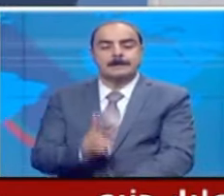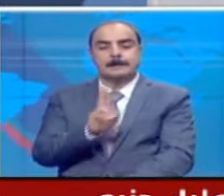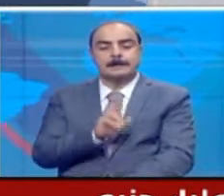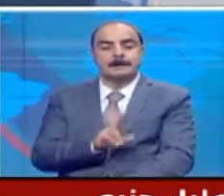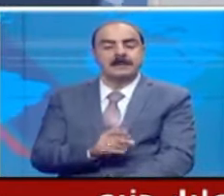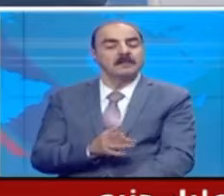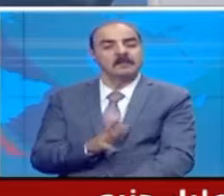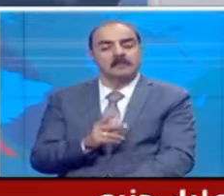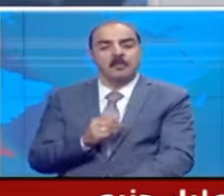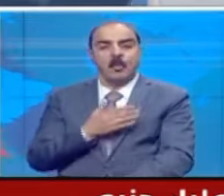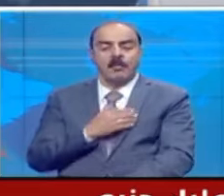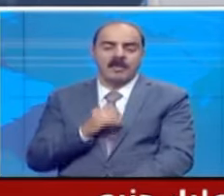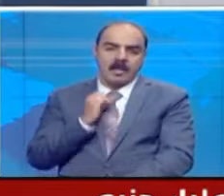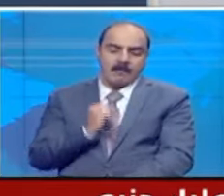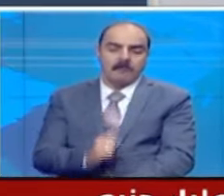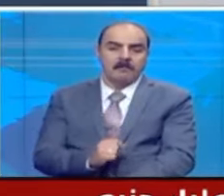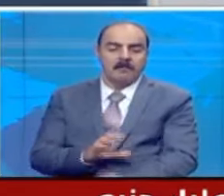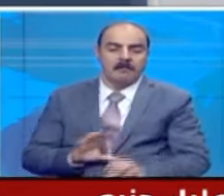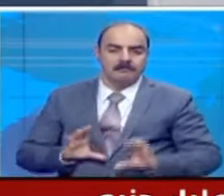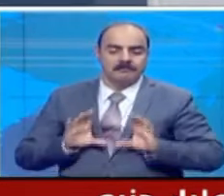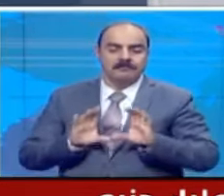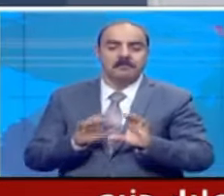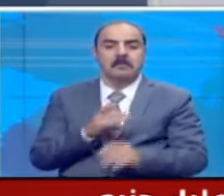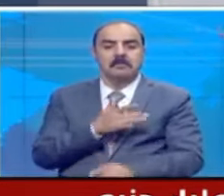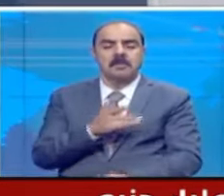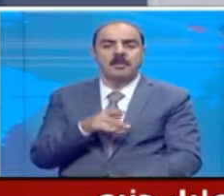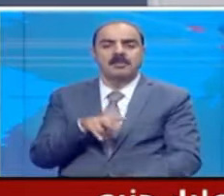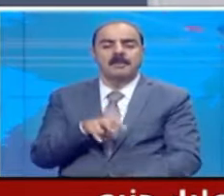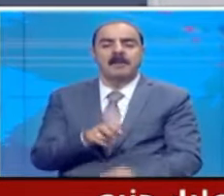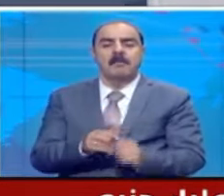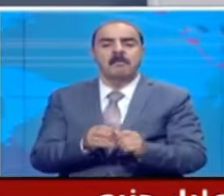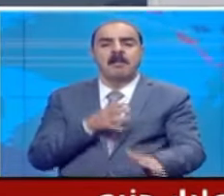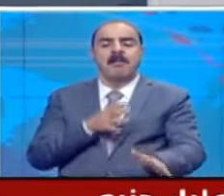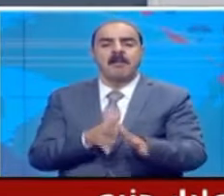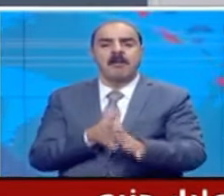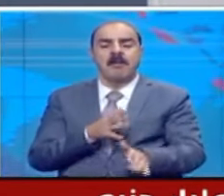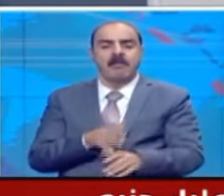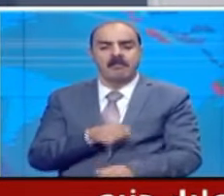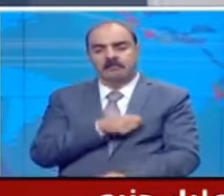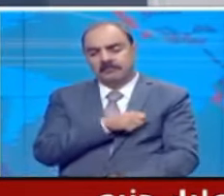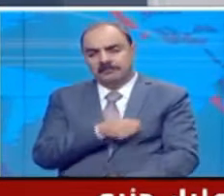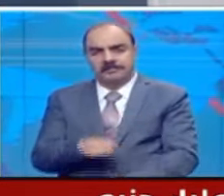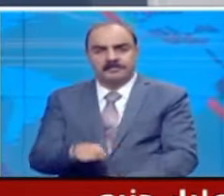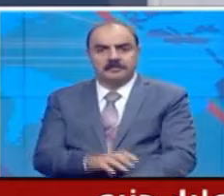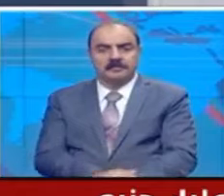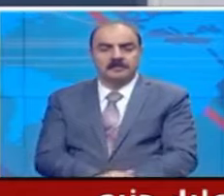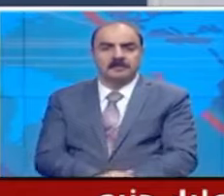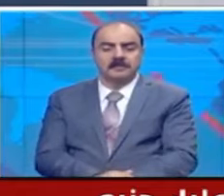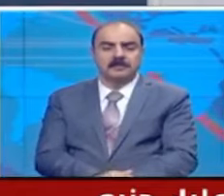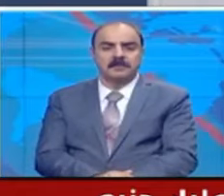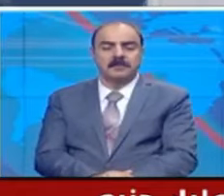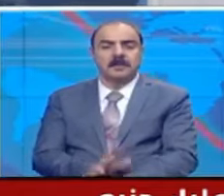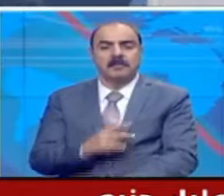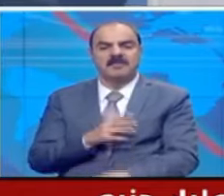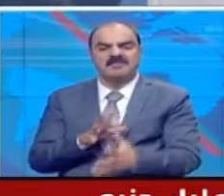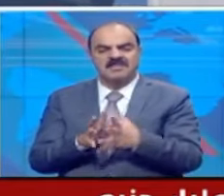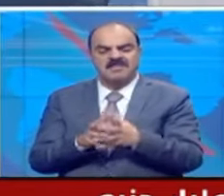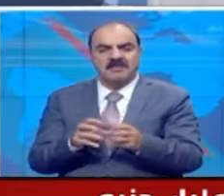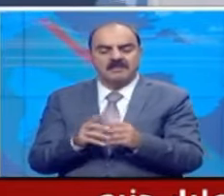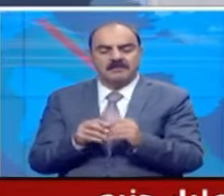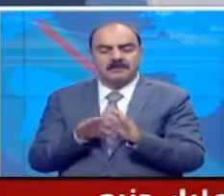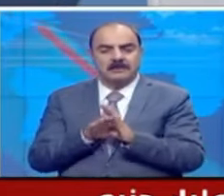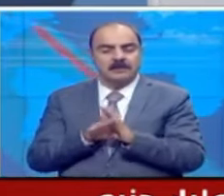تخصص الدولة لهذه الحزمة 180 مليار جنيه، كيف يمكن تفصيليا